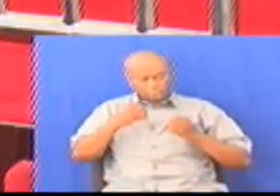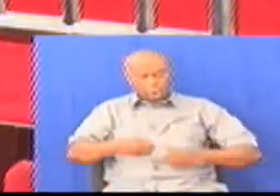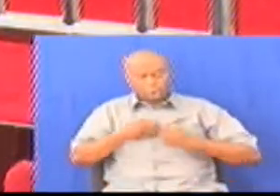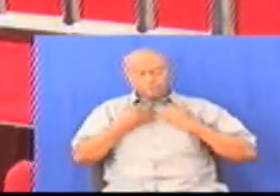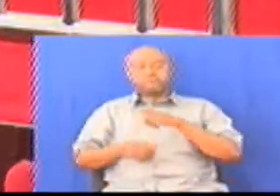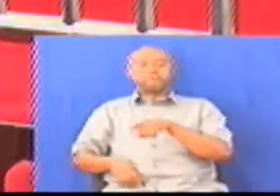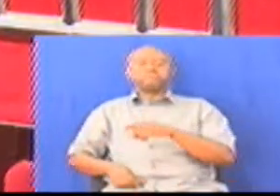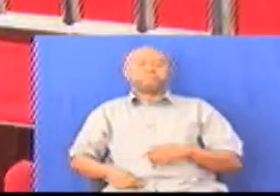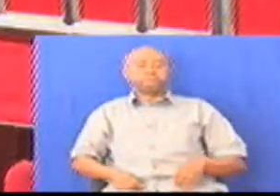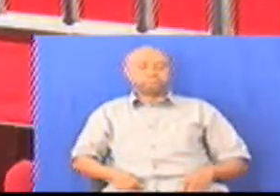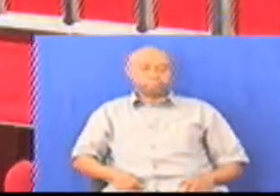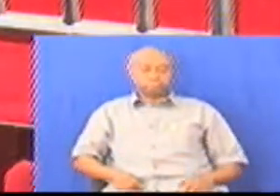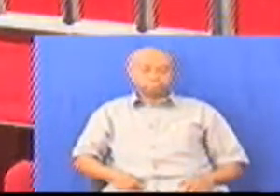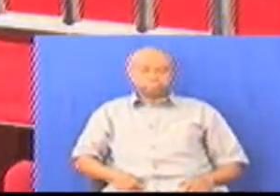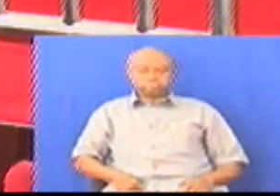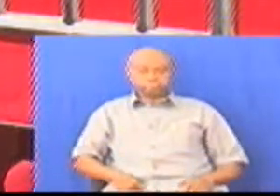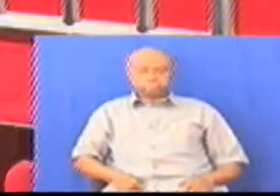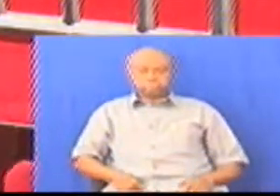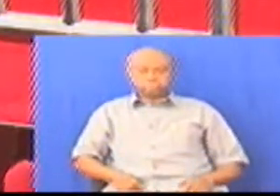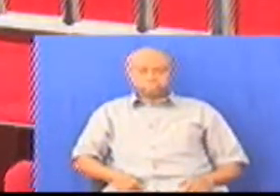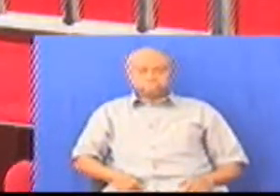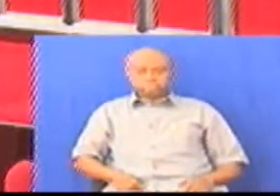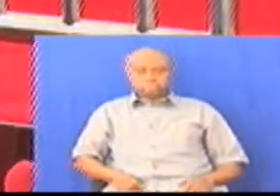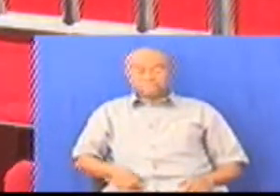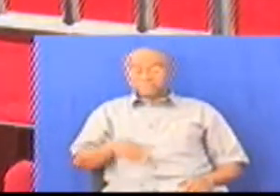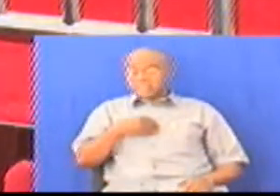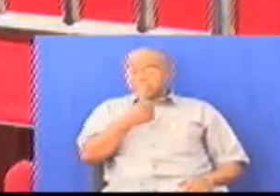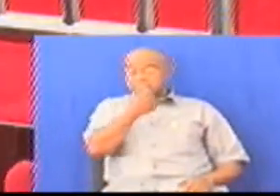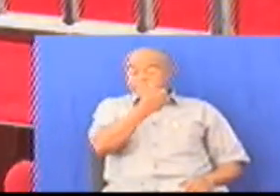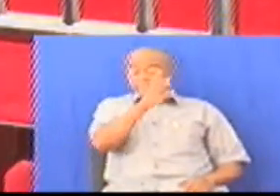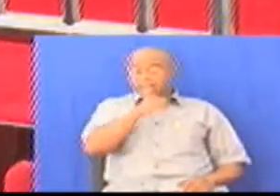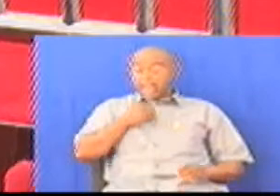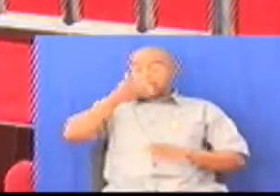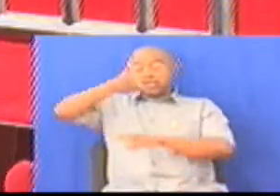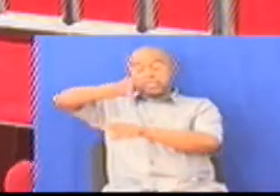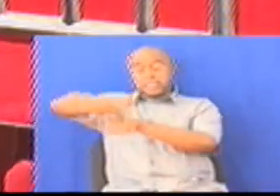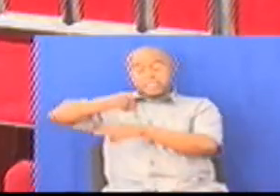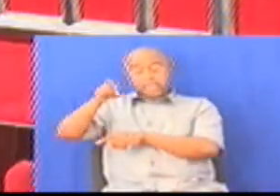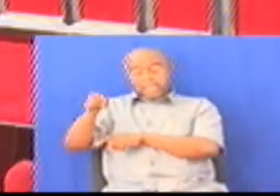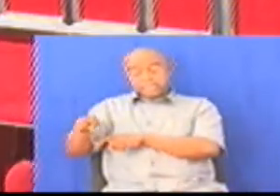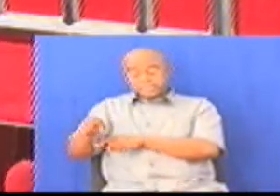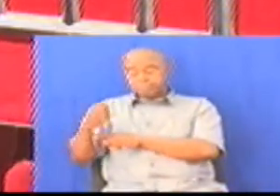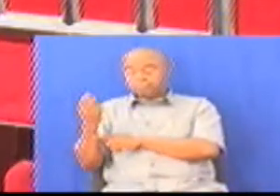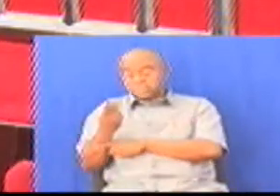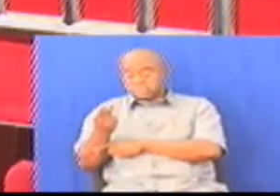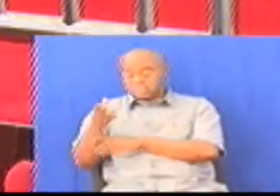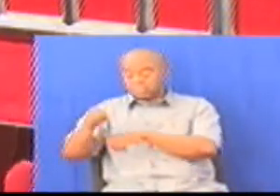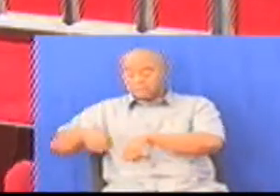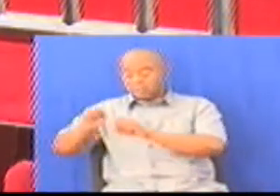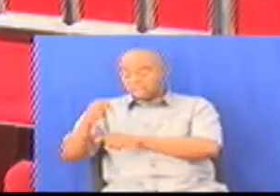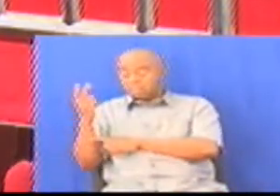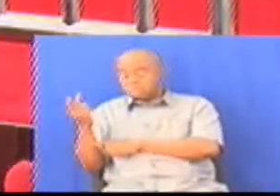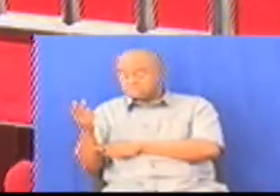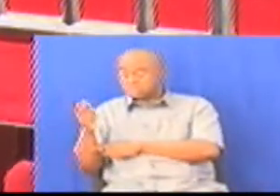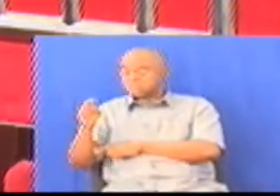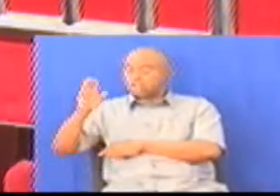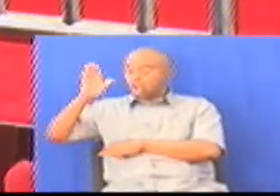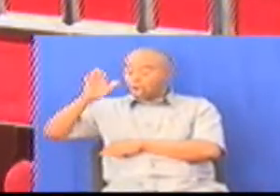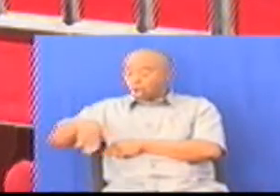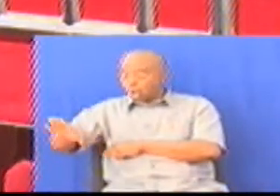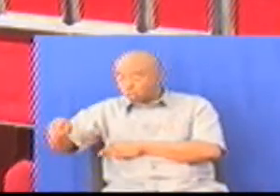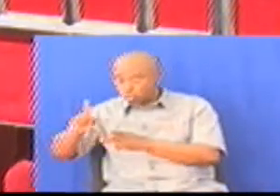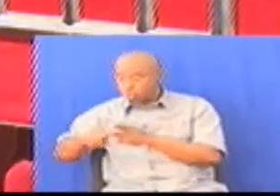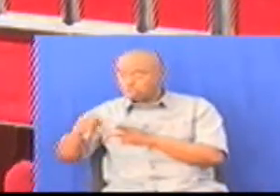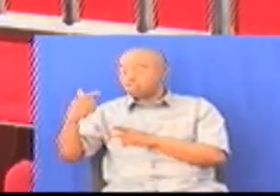kwamba huenda uchukuaji huu wa TRA basi ikaparalyze mamlaka hizi za Ngorongoro,